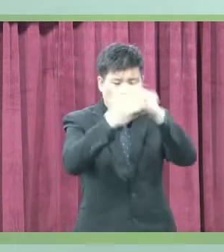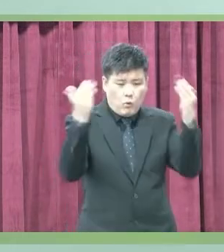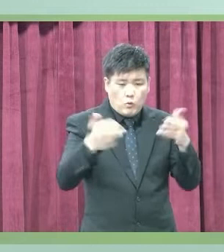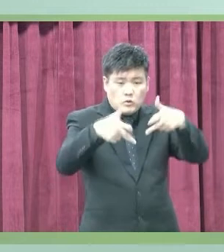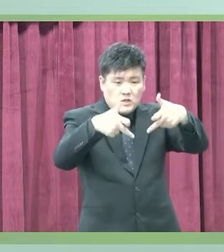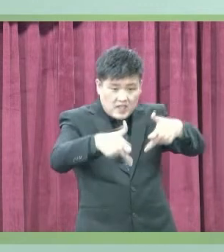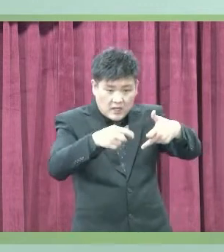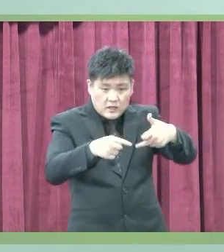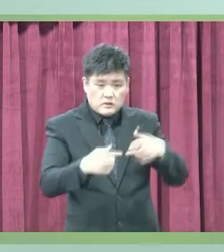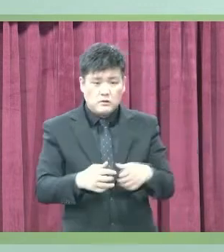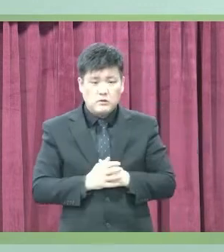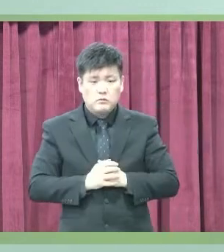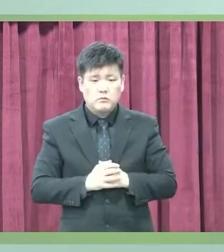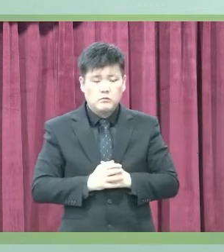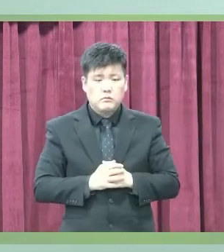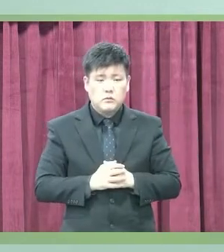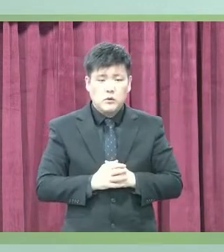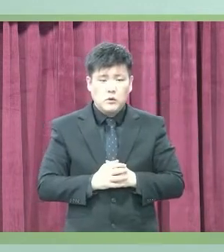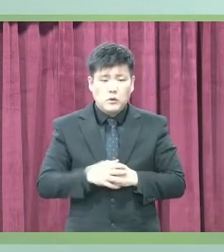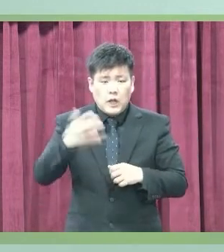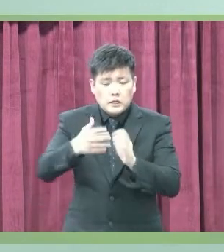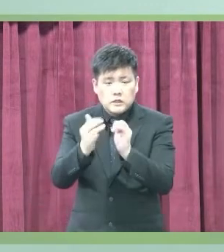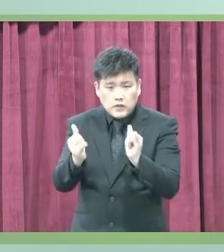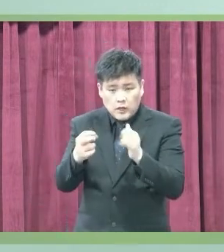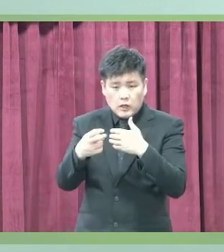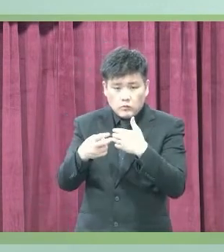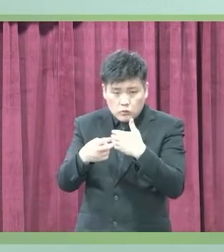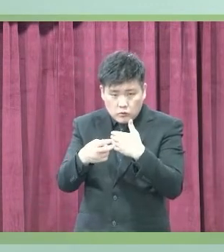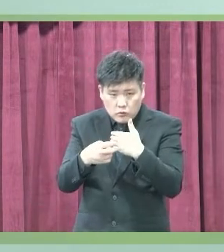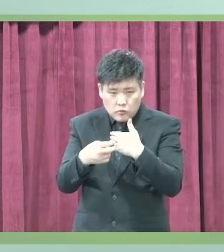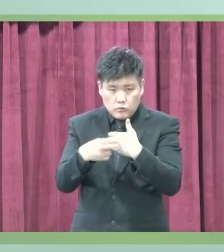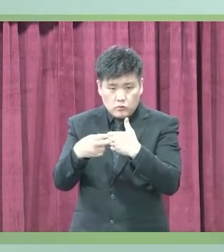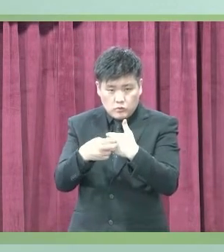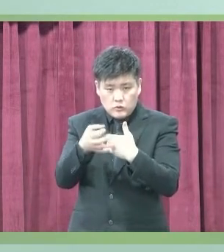미수검자의 의료급여 총 진료비가 수검자보다 높습니다.